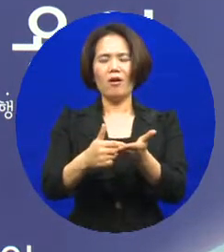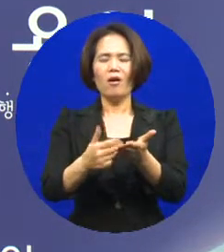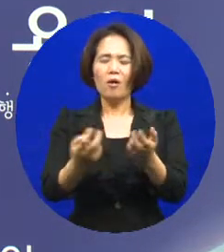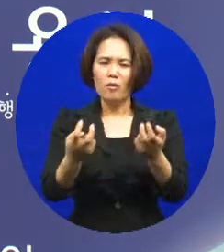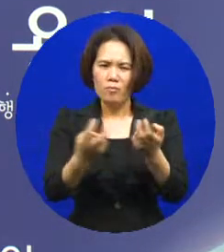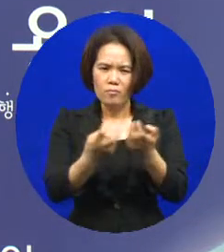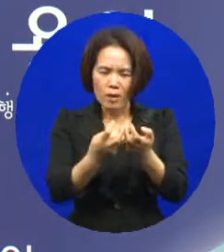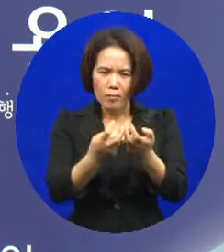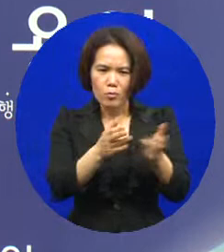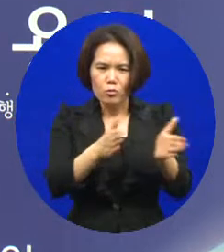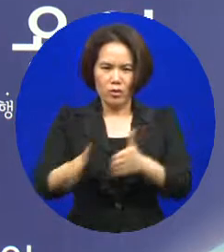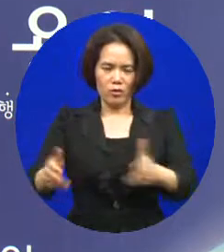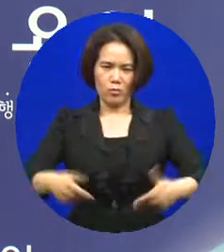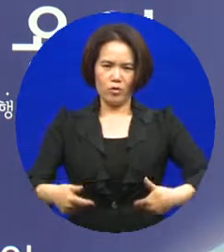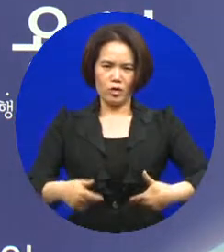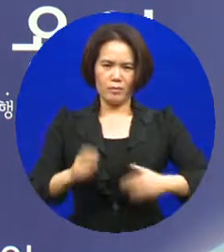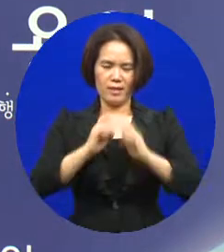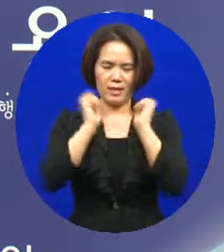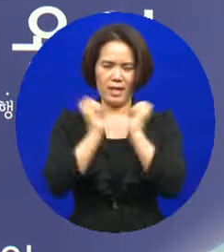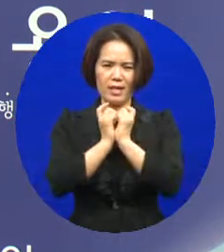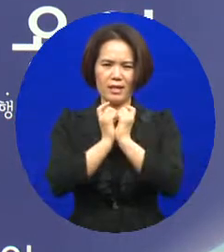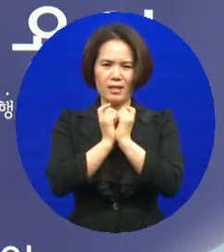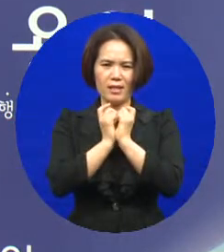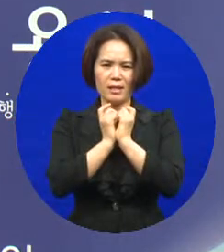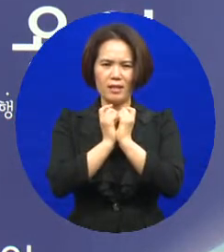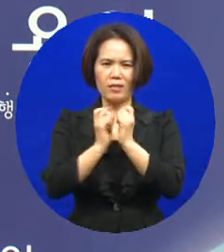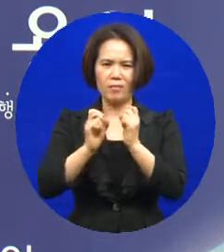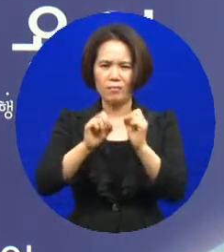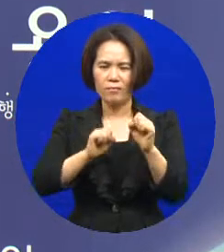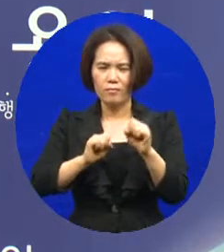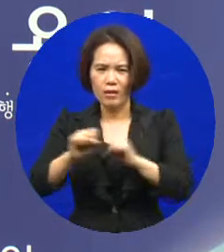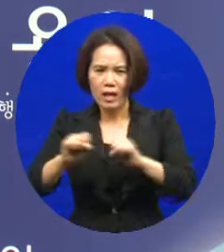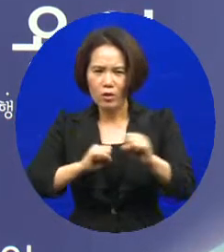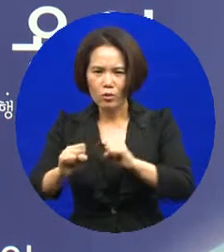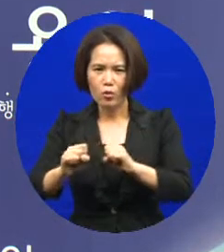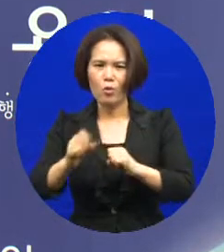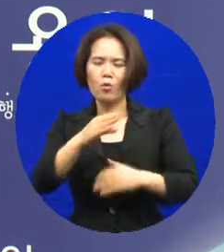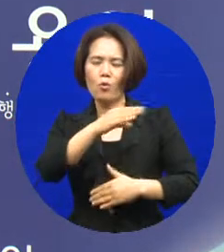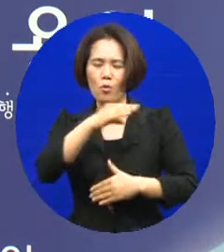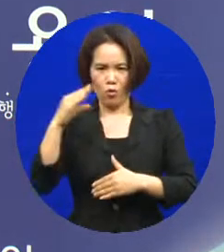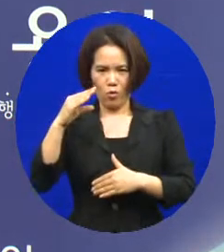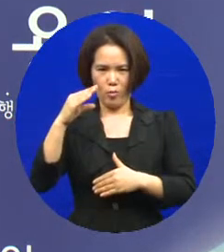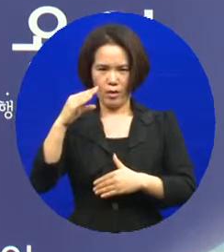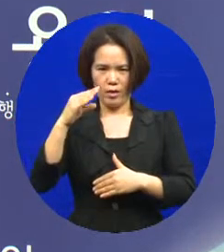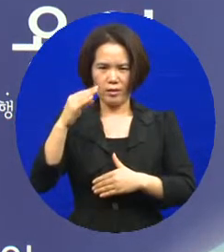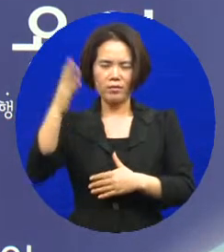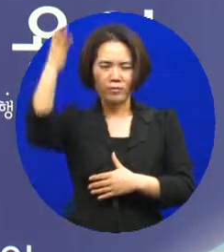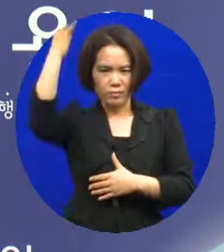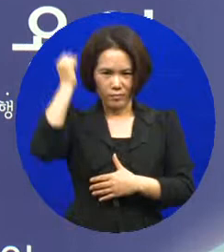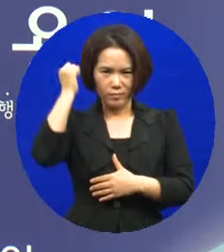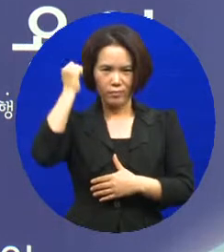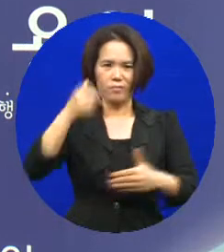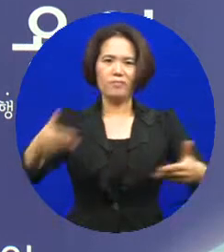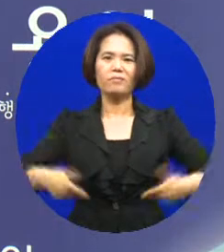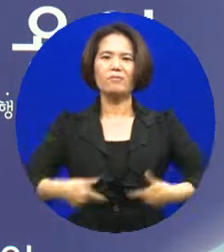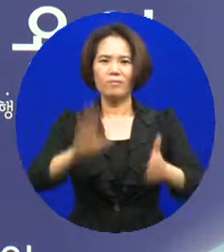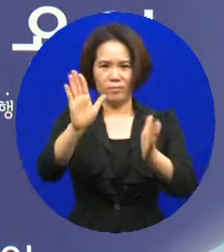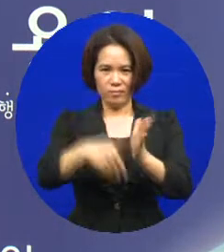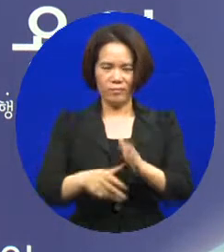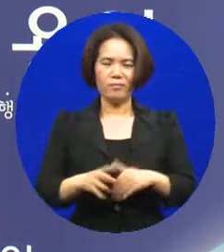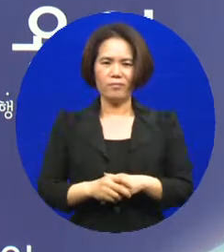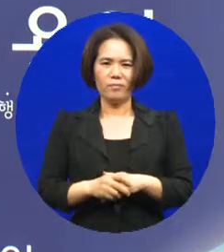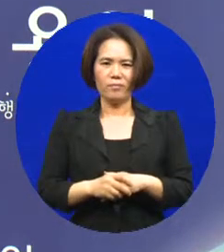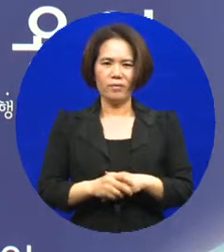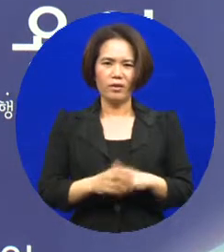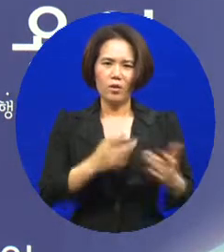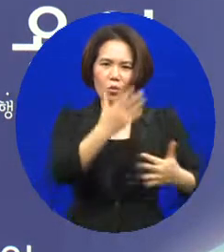중요하지만 개개인이 재난 발생 시 신속하고 적절하게 대처할 수 있도록 평소의 행동 요령을 숙지해두는 것도 필요할 것